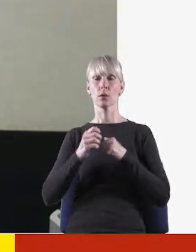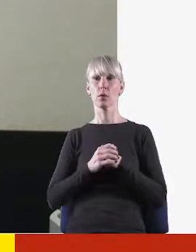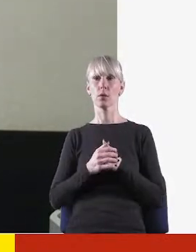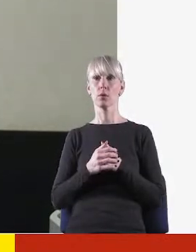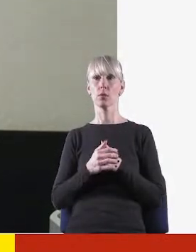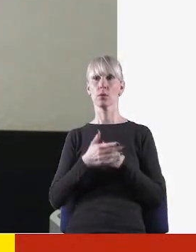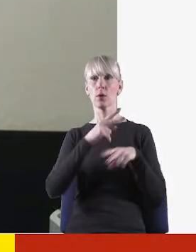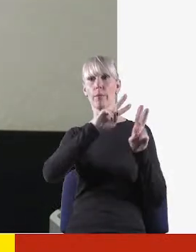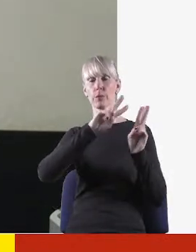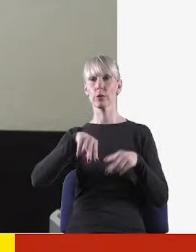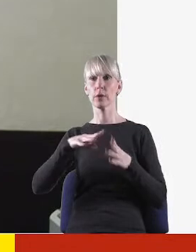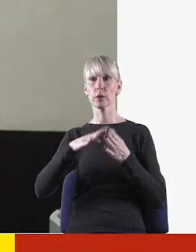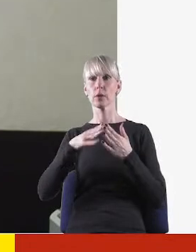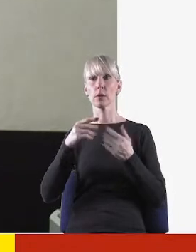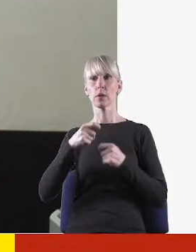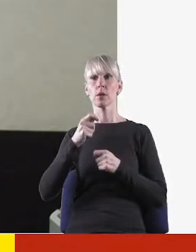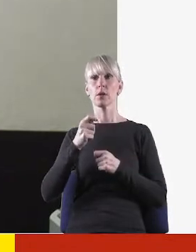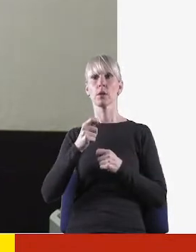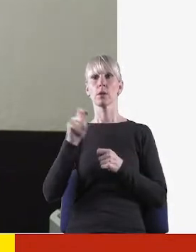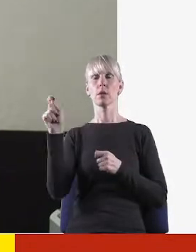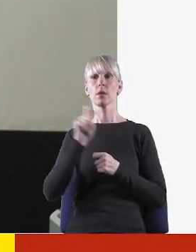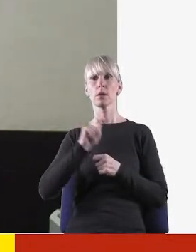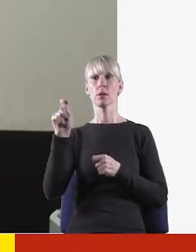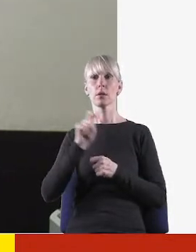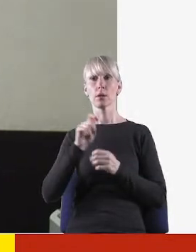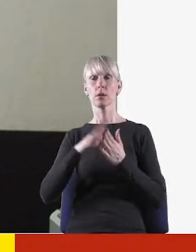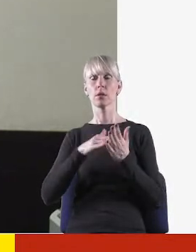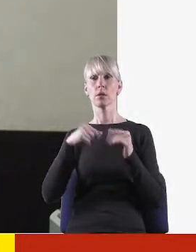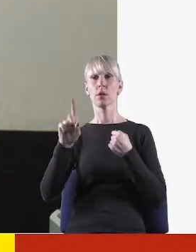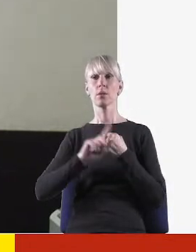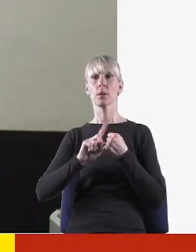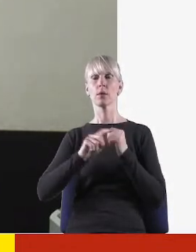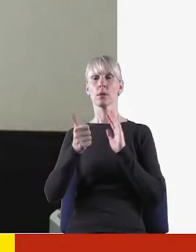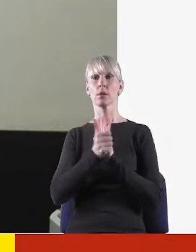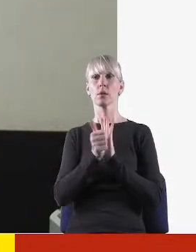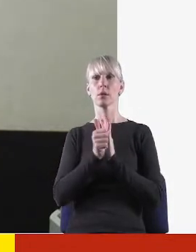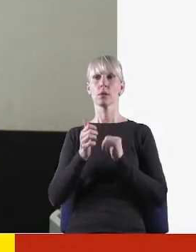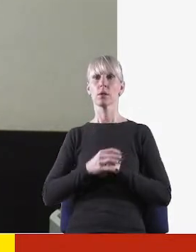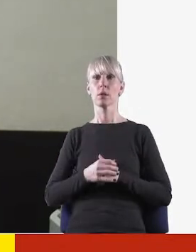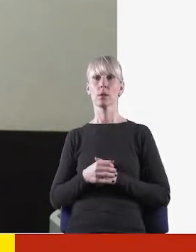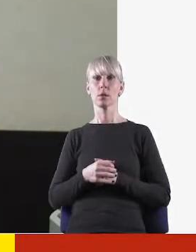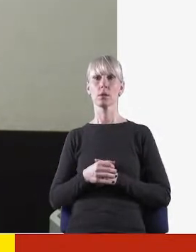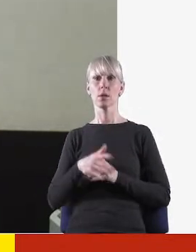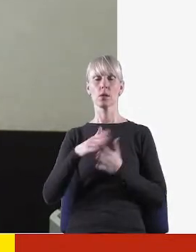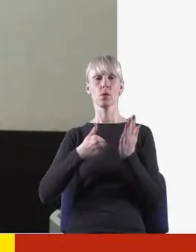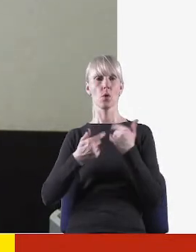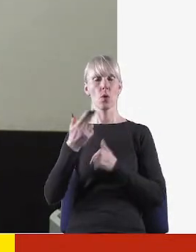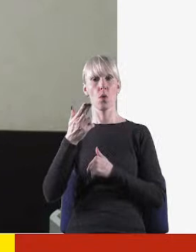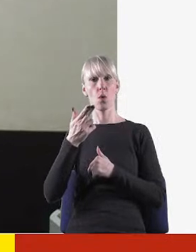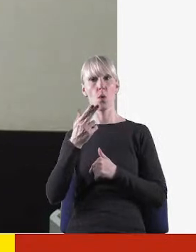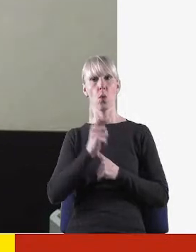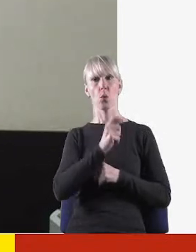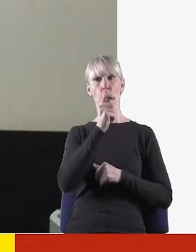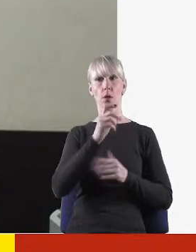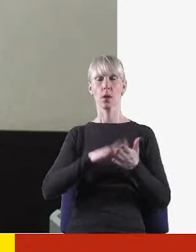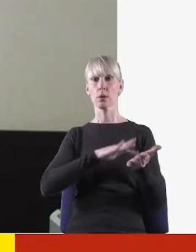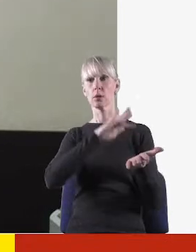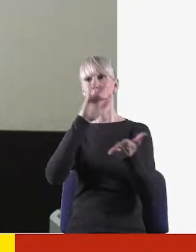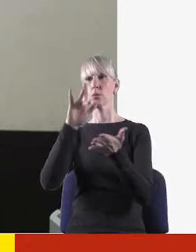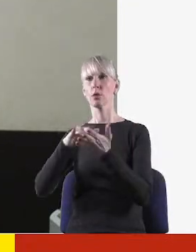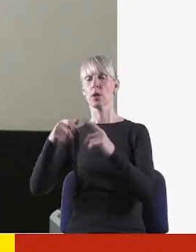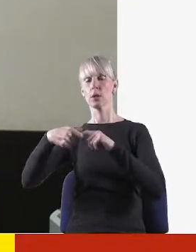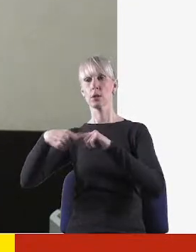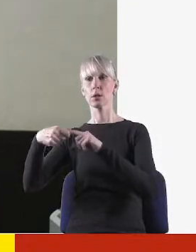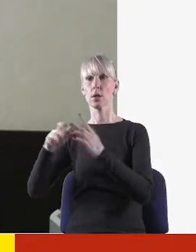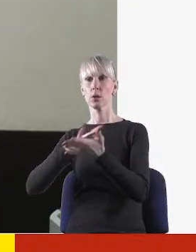przywracane jest kursowanie na linii numer 16, a więc jest to linia łącząca Łódź-Kaliską przez Zgierz do Kutna i dalej w